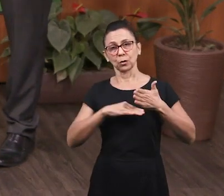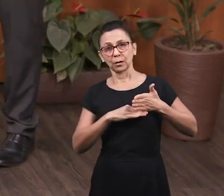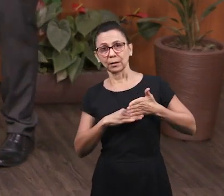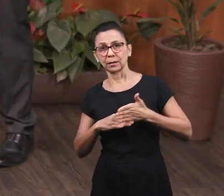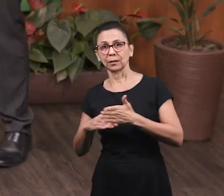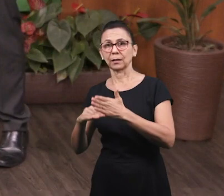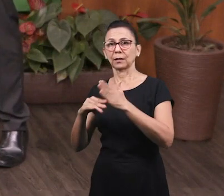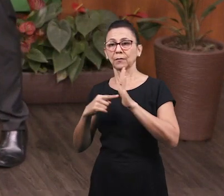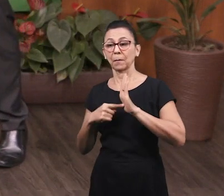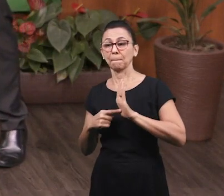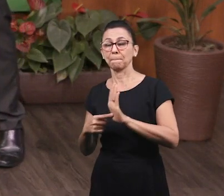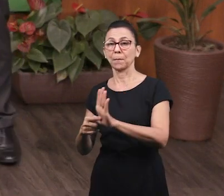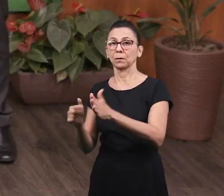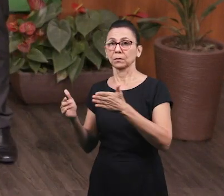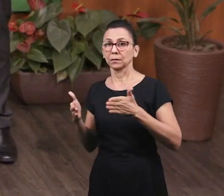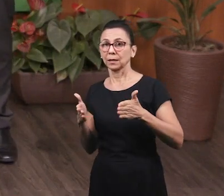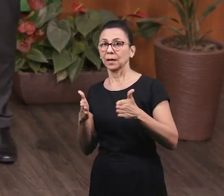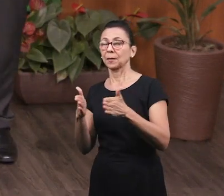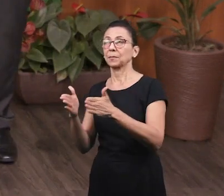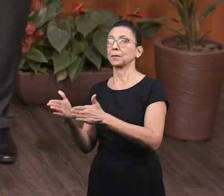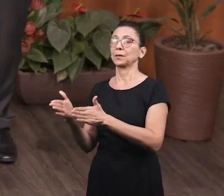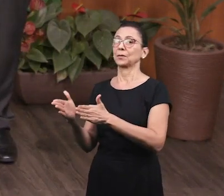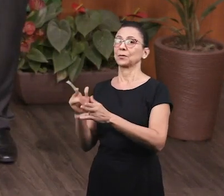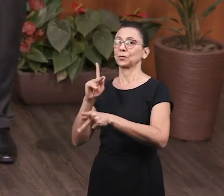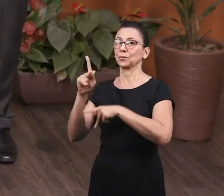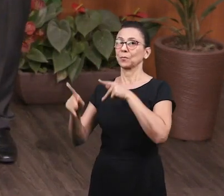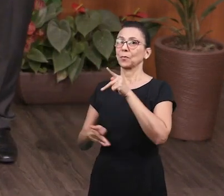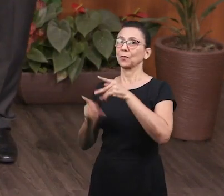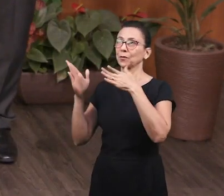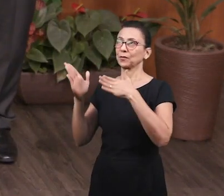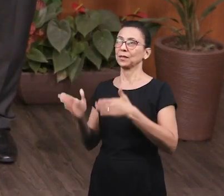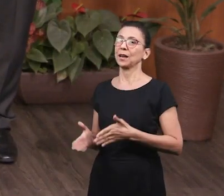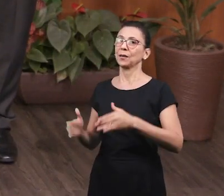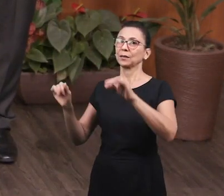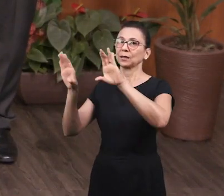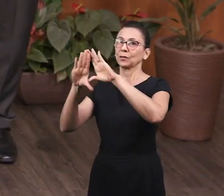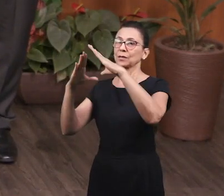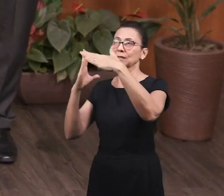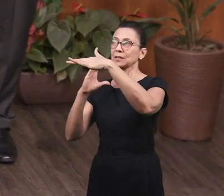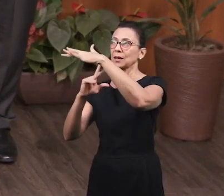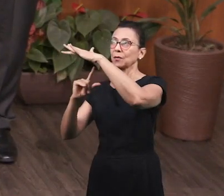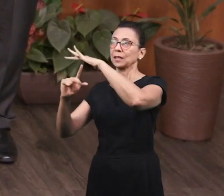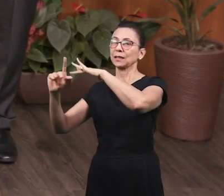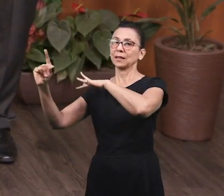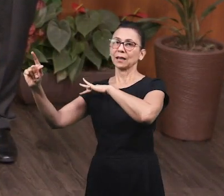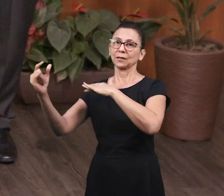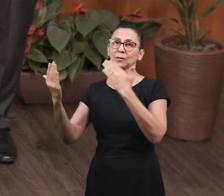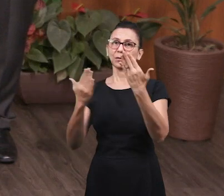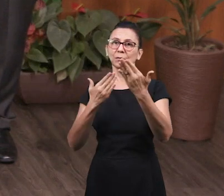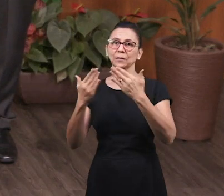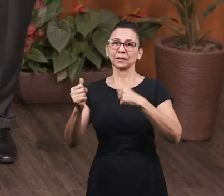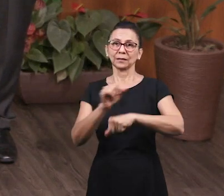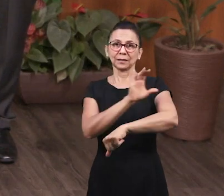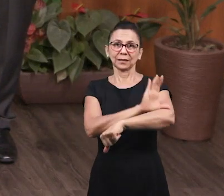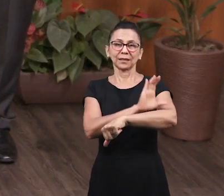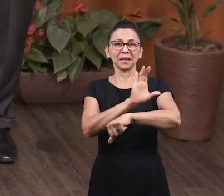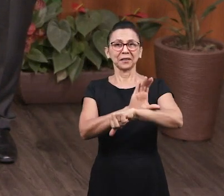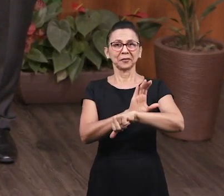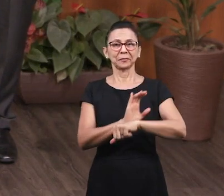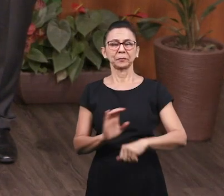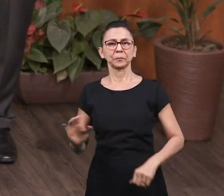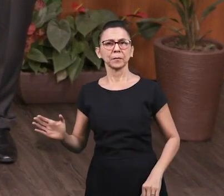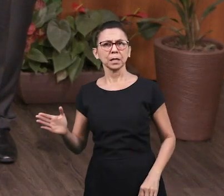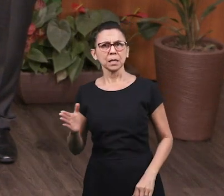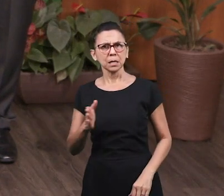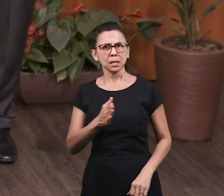terre promise qui est la Canaan céleste. Gloire à Dieu. Israël, il devrait